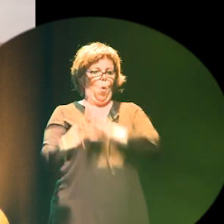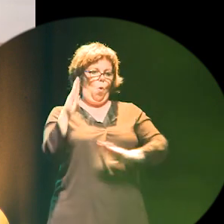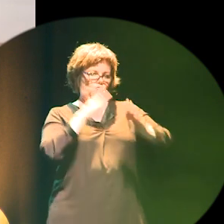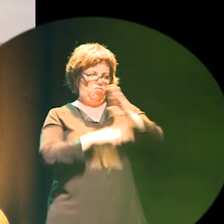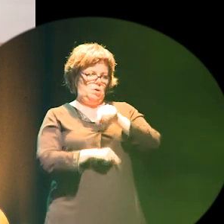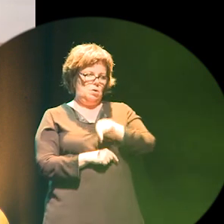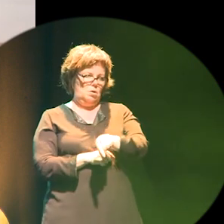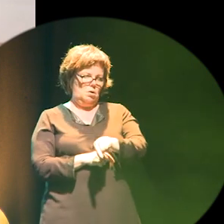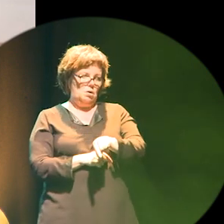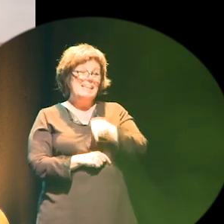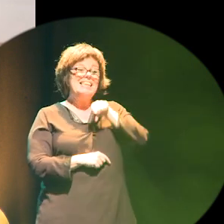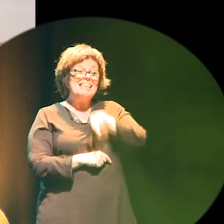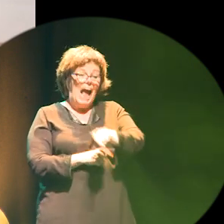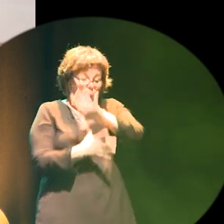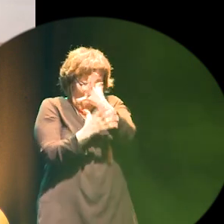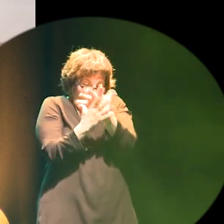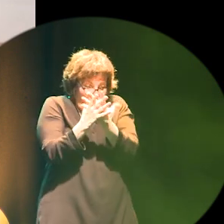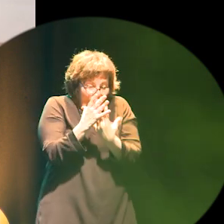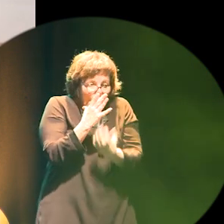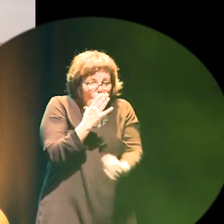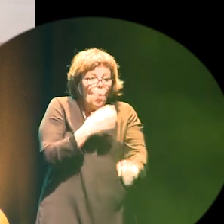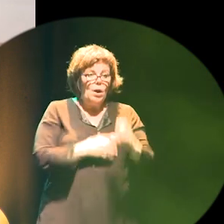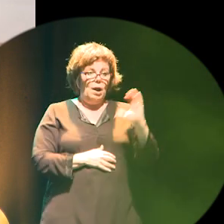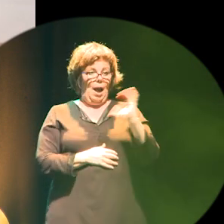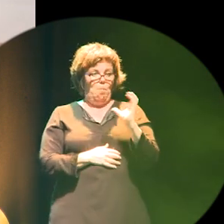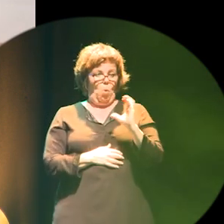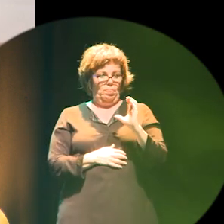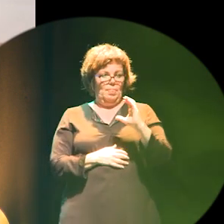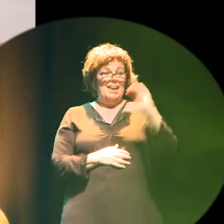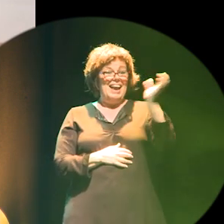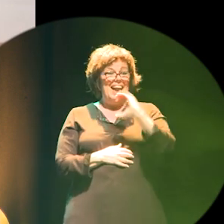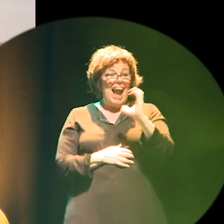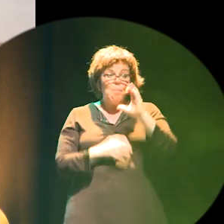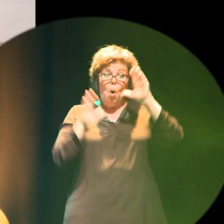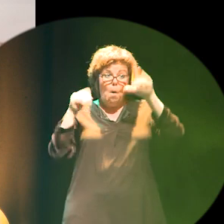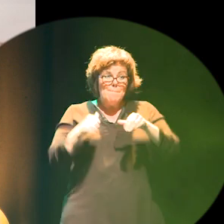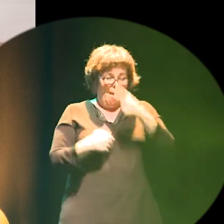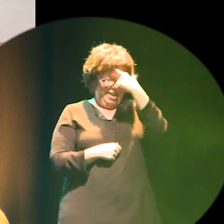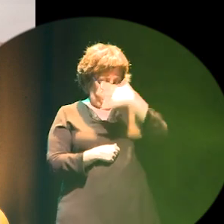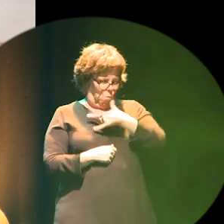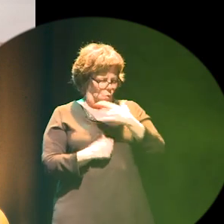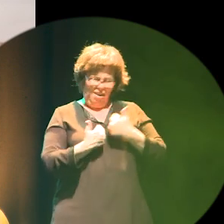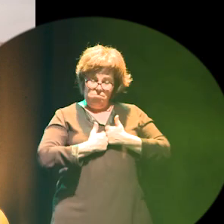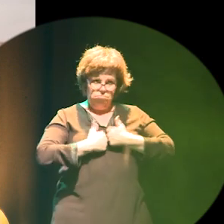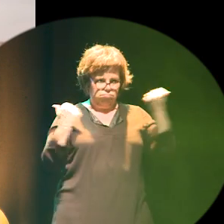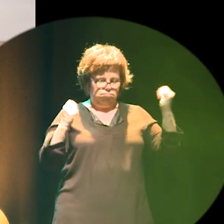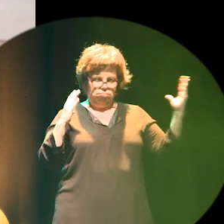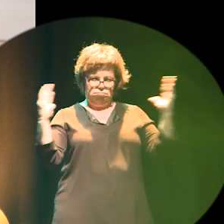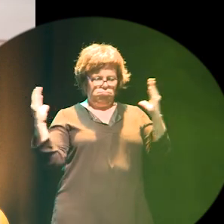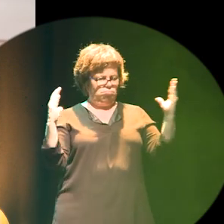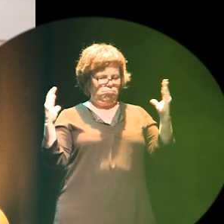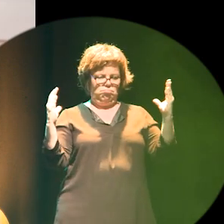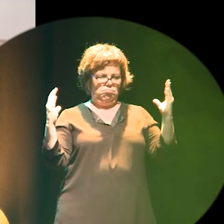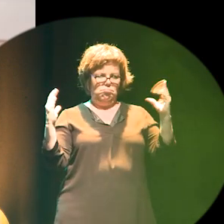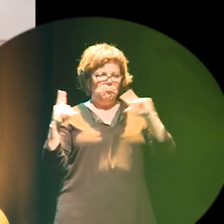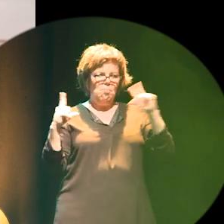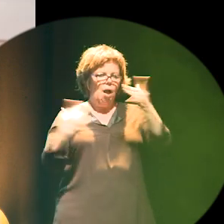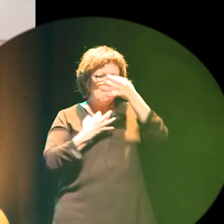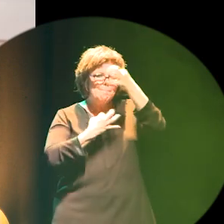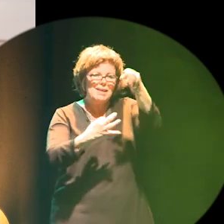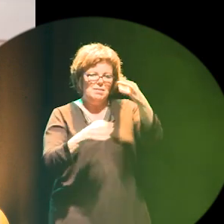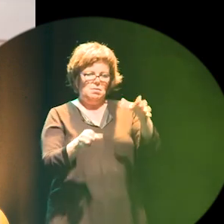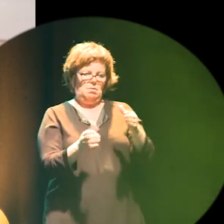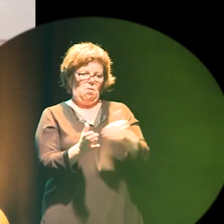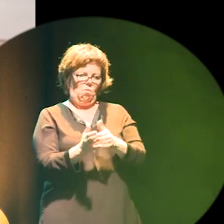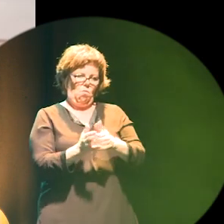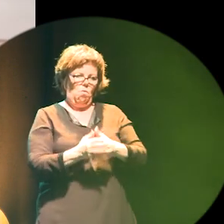estimations d'export, elles, varient de 5 à 15 milliards de tonnes de carbone par an. Il faut savoir que la quantité de carbone émise chaque année par l'activité